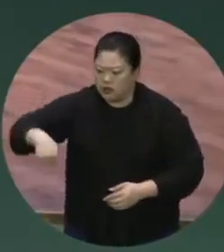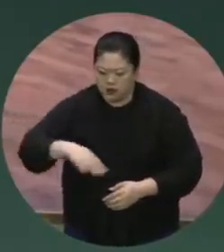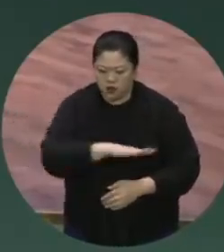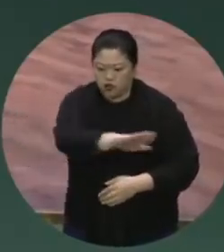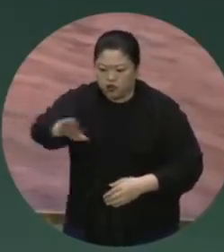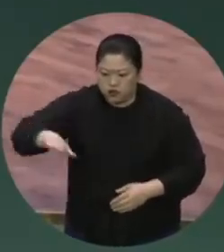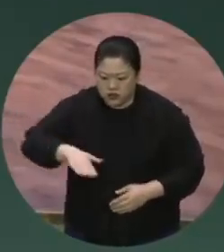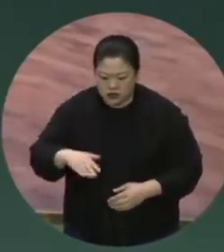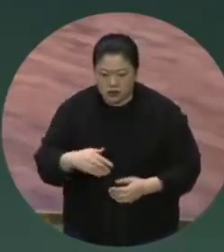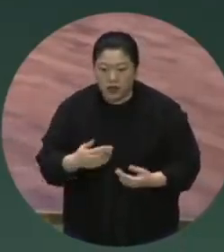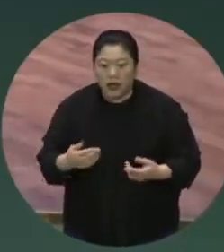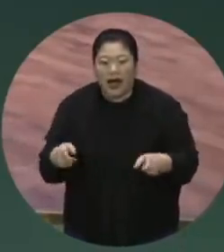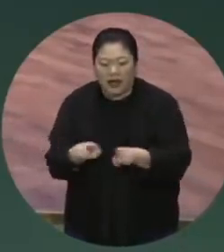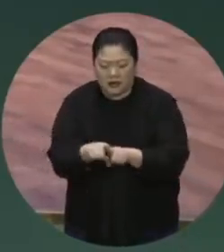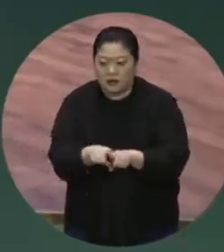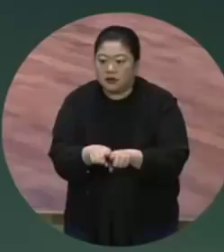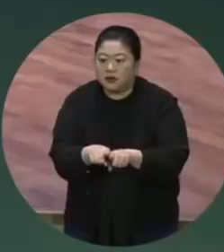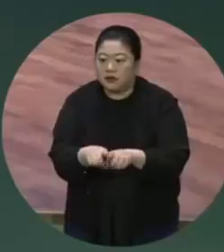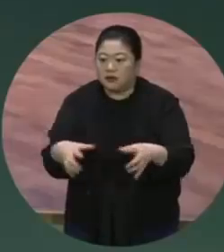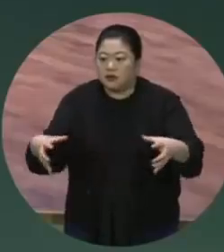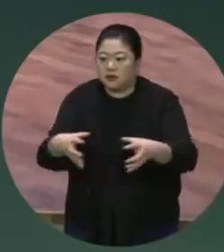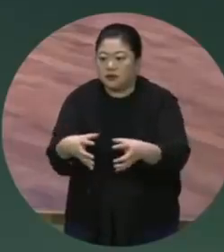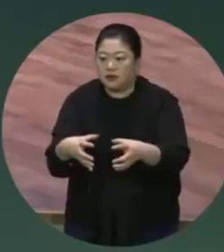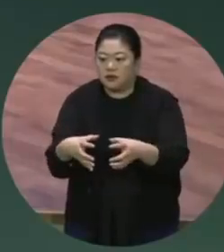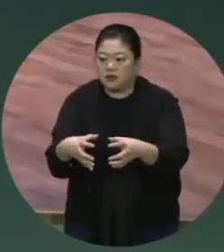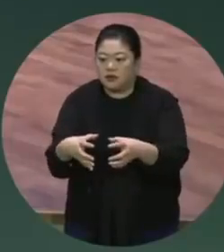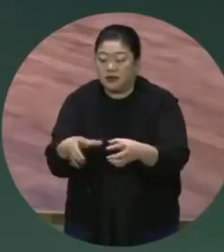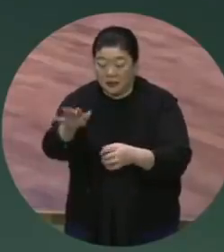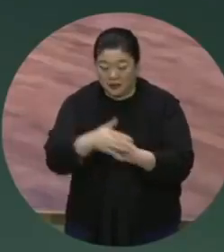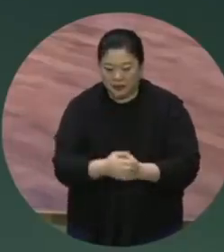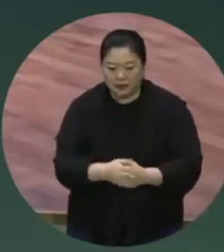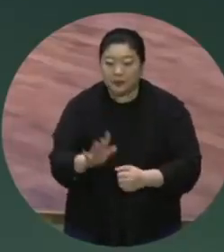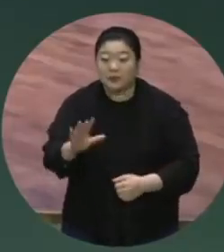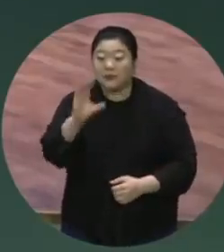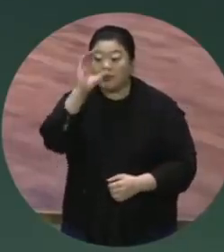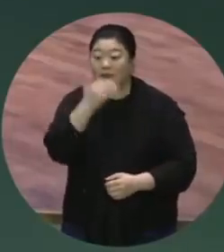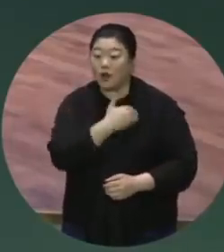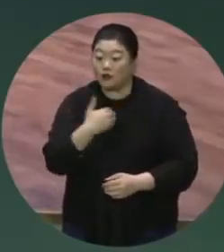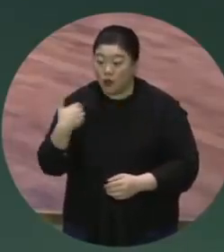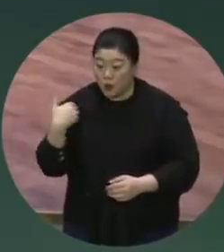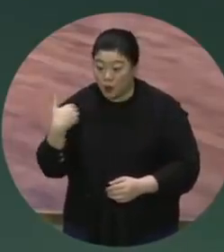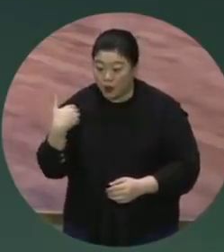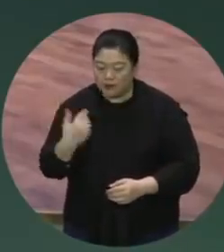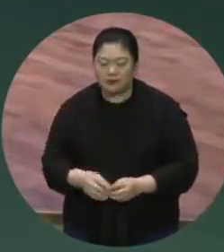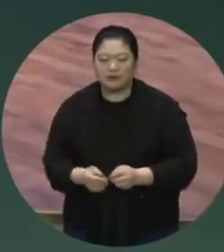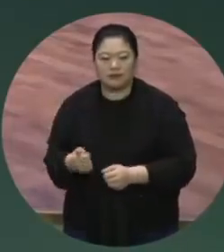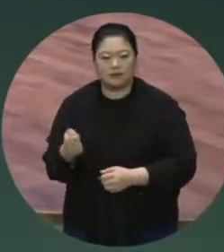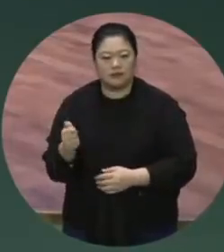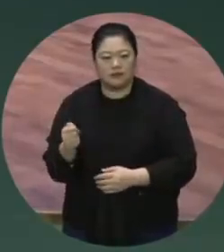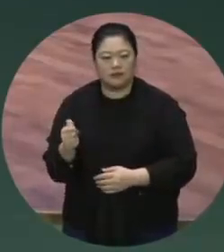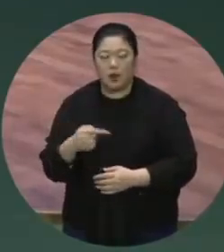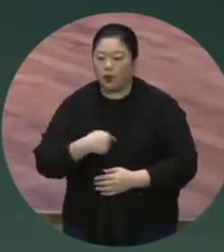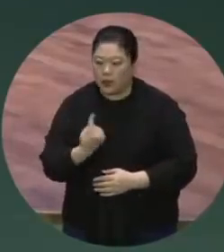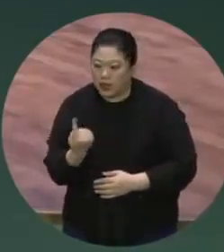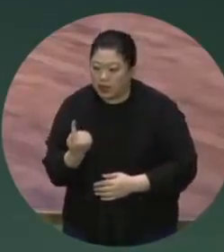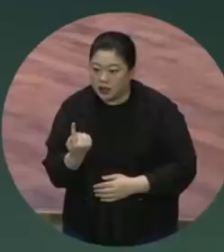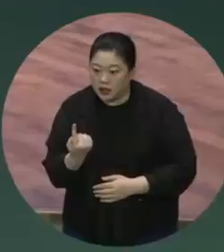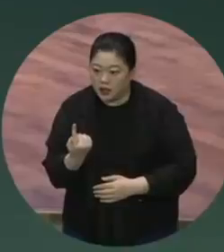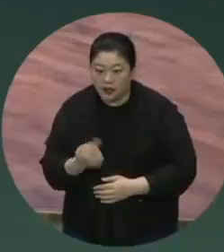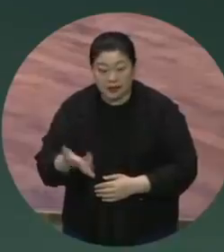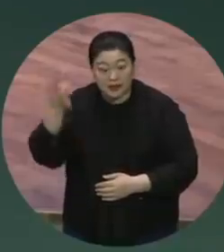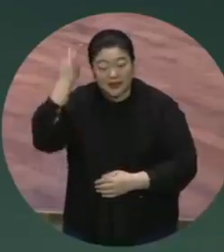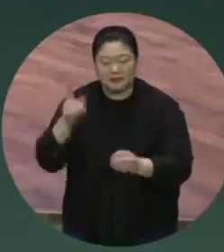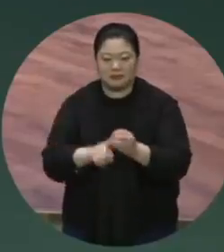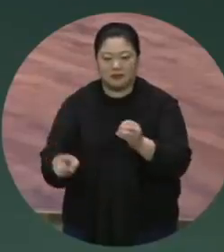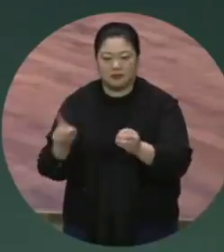돼. 천주교도 혼자 수도해야 돼. 근데 기독교는 안 그래요. 기독교만 유일하게 같이 해야 돼. 같이 전도도 같이